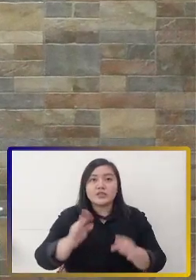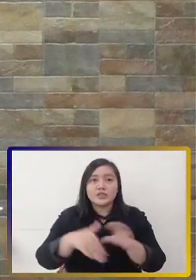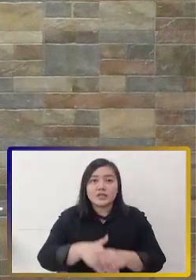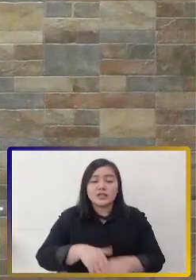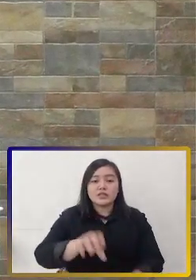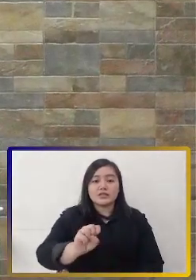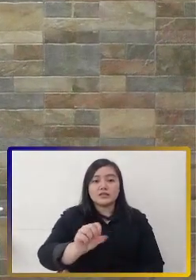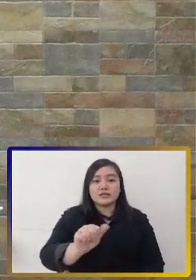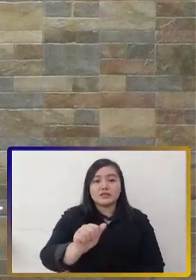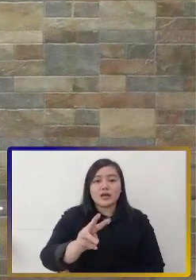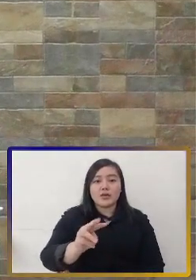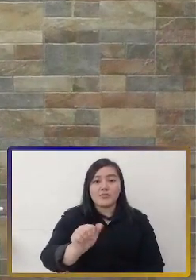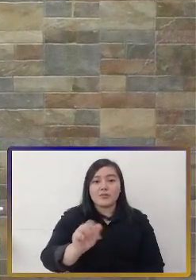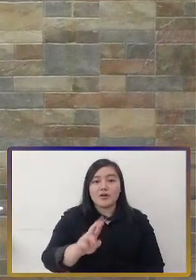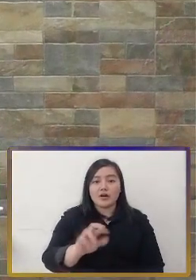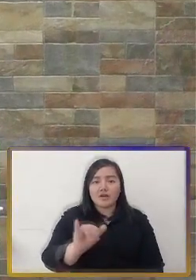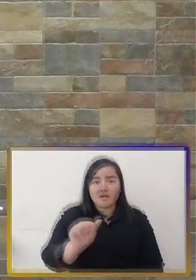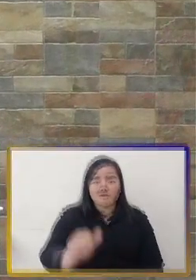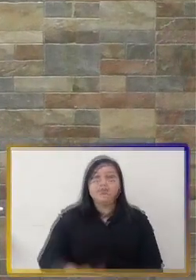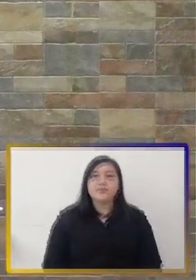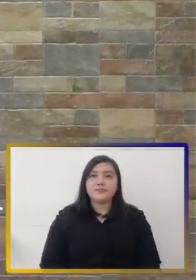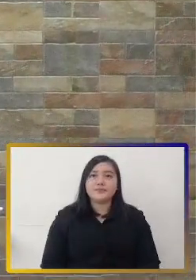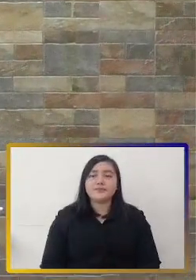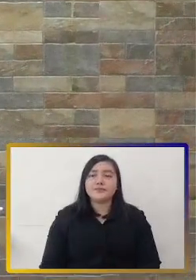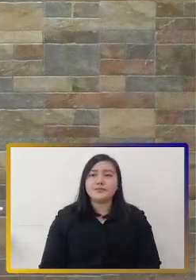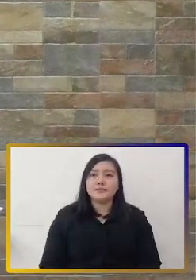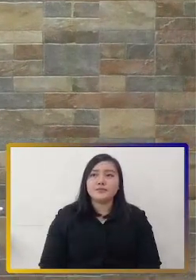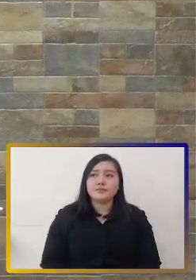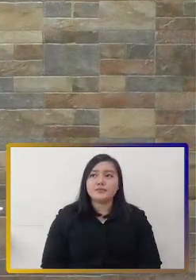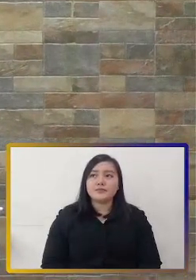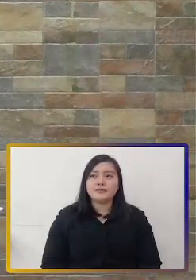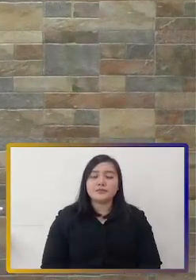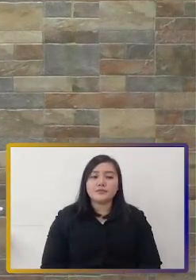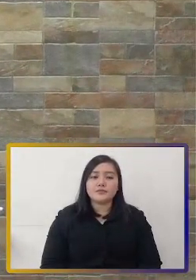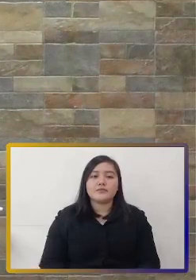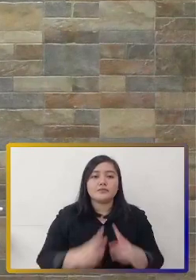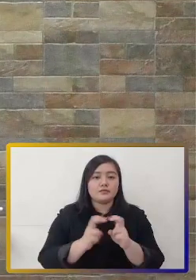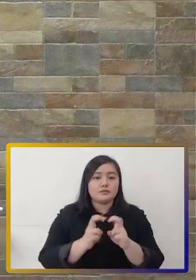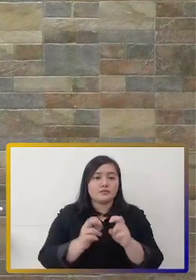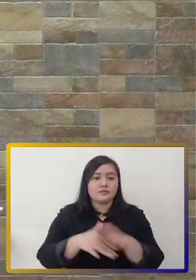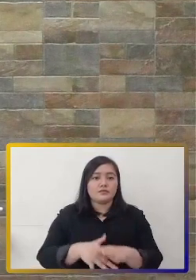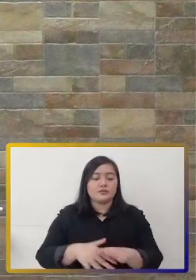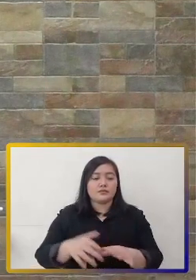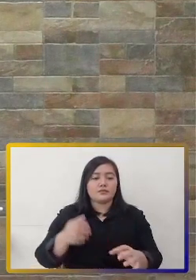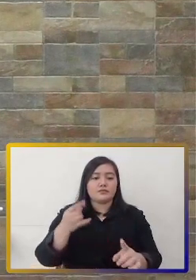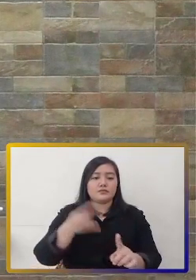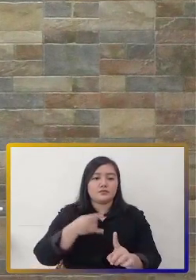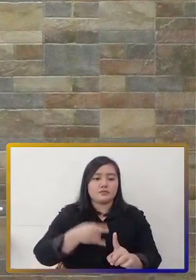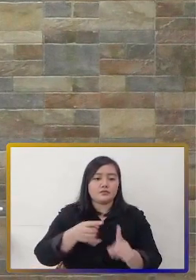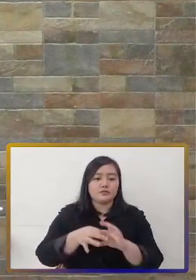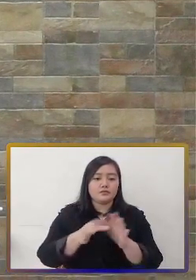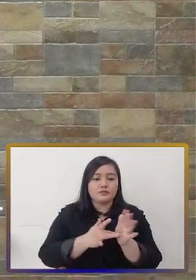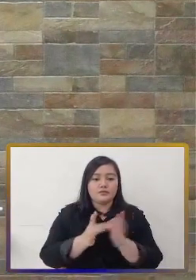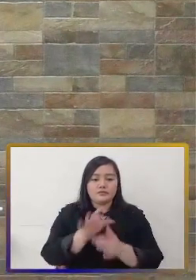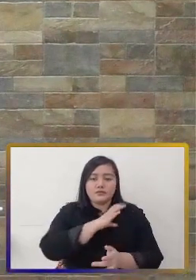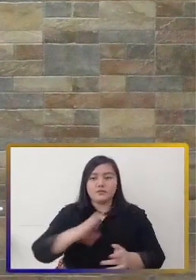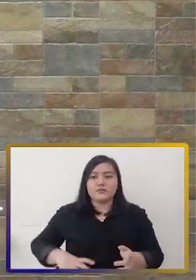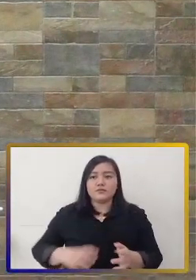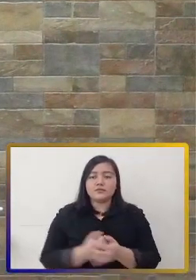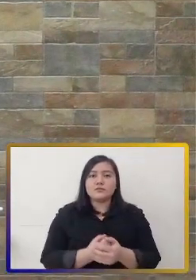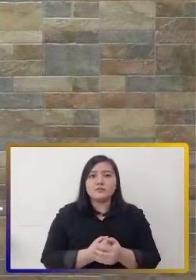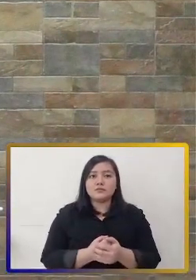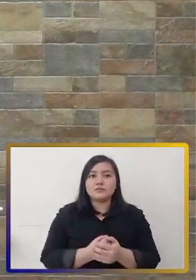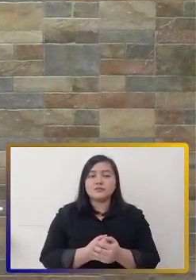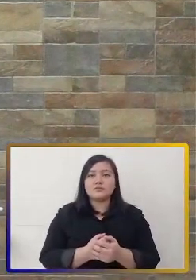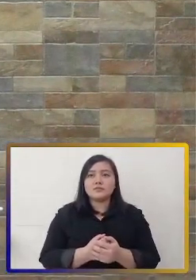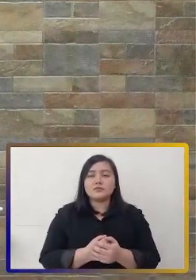Panginoon Hesukristo. Tinan nyo po mga kapatid, even pa lang sa persecution ng Panginoon Hesukristo, tinan nyo po ha, kung gaano kagaling po ang